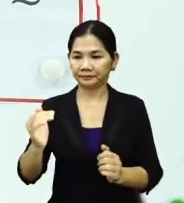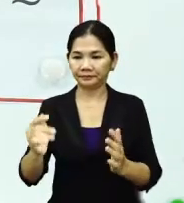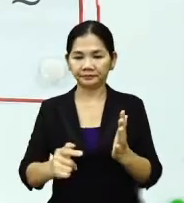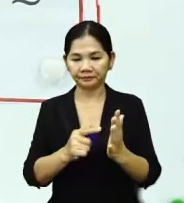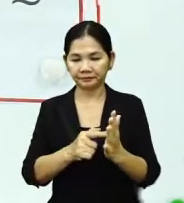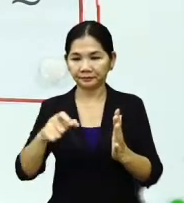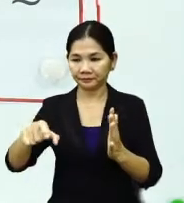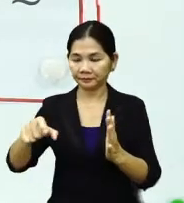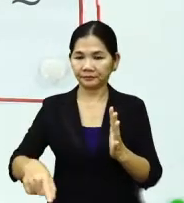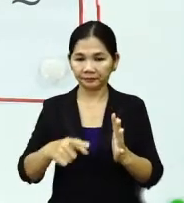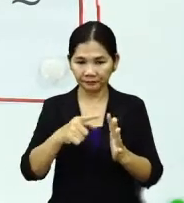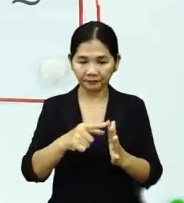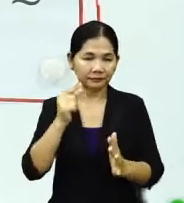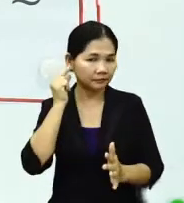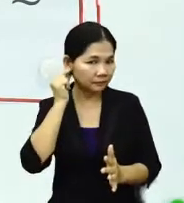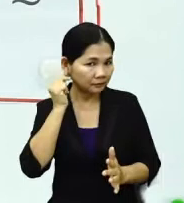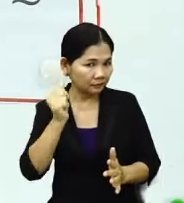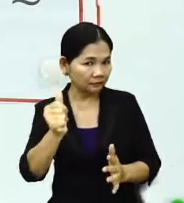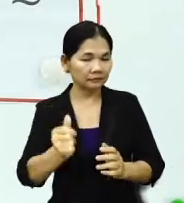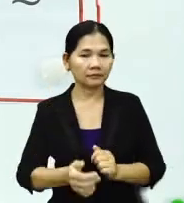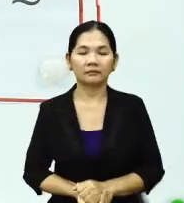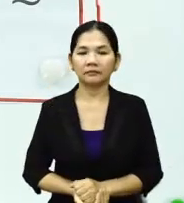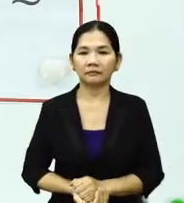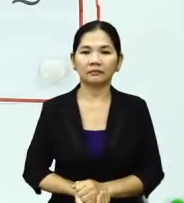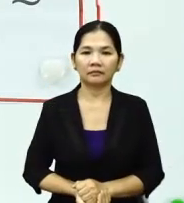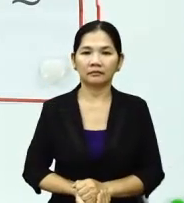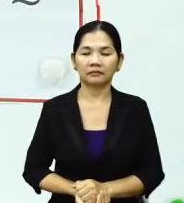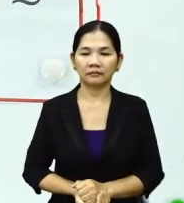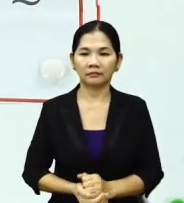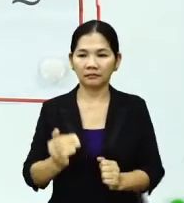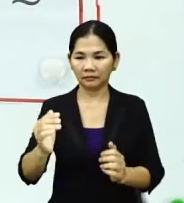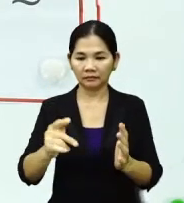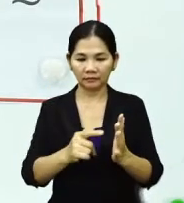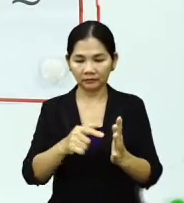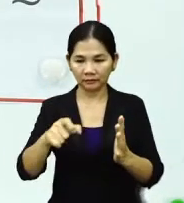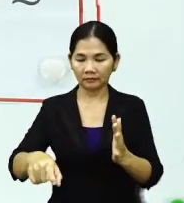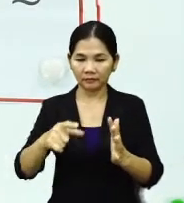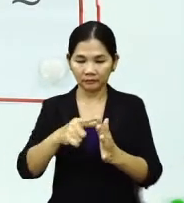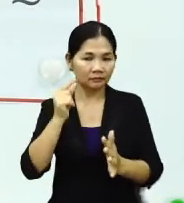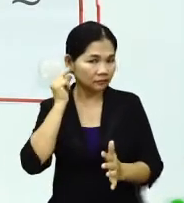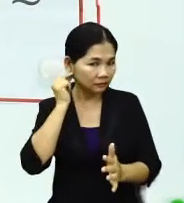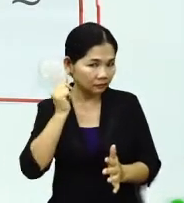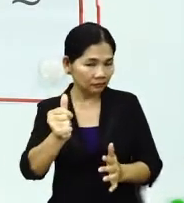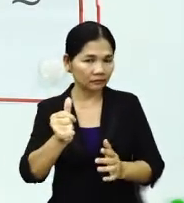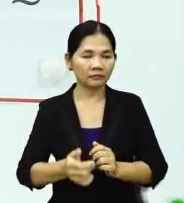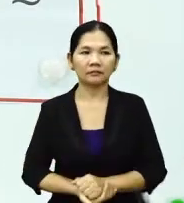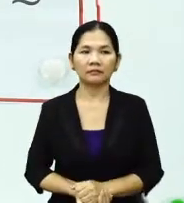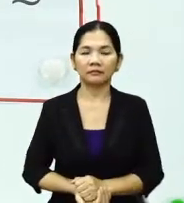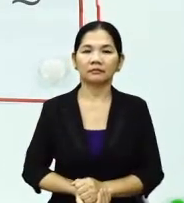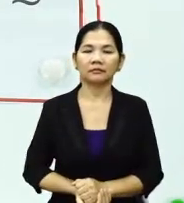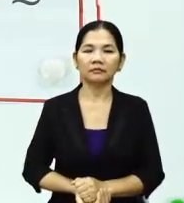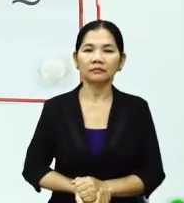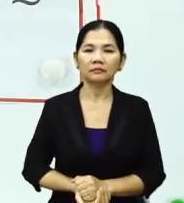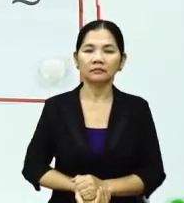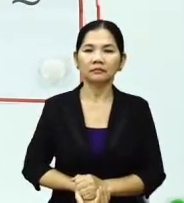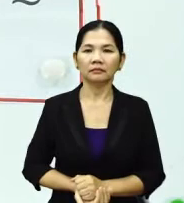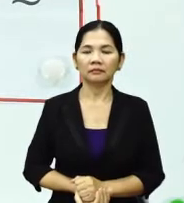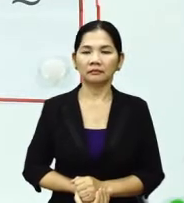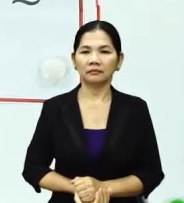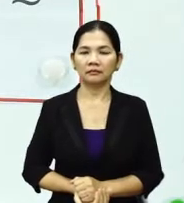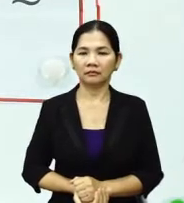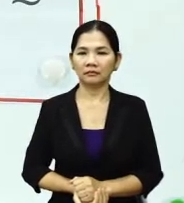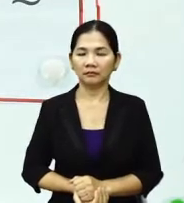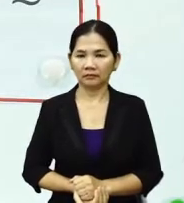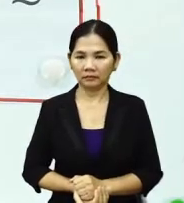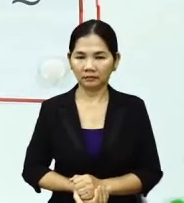phí nâng mặt đài sổ phí nâng mặt đài chà